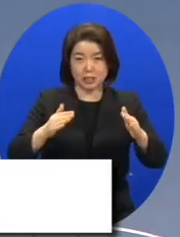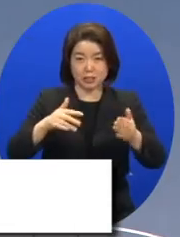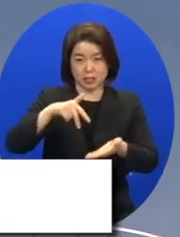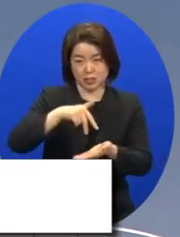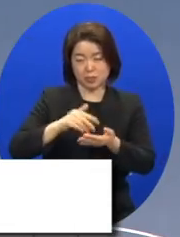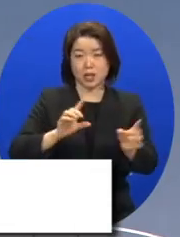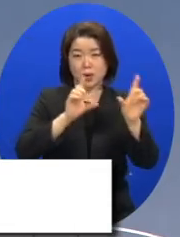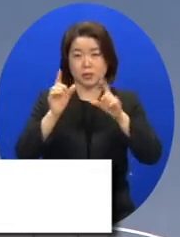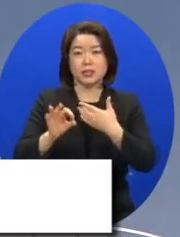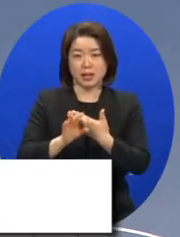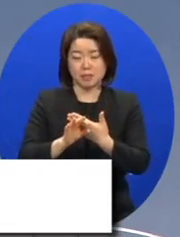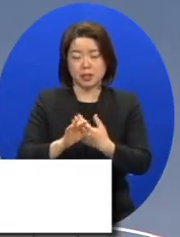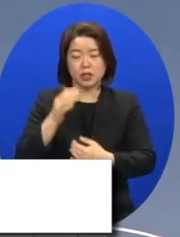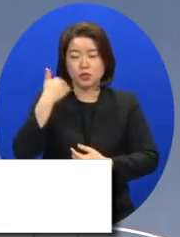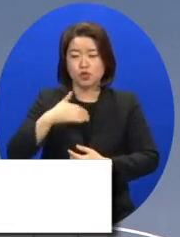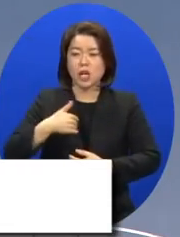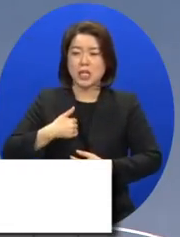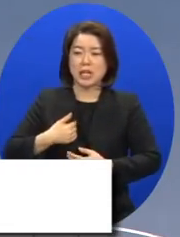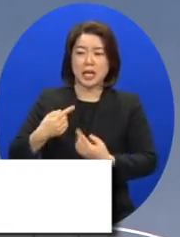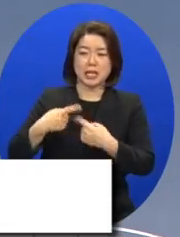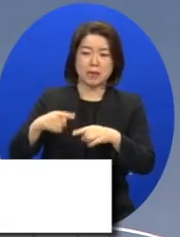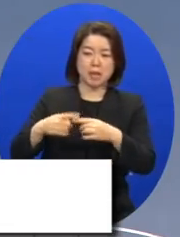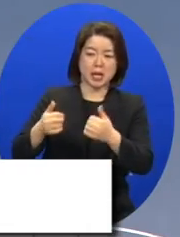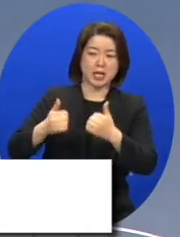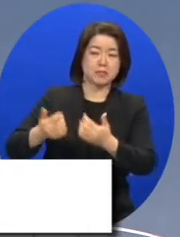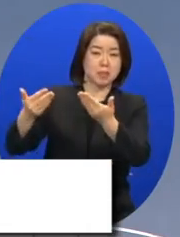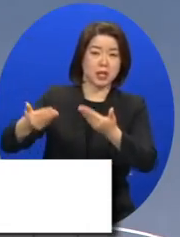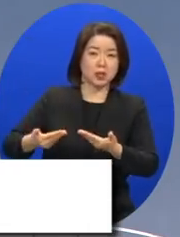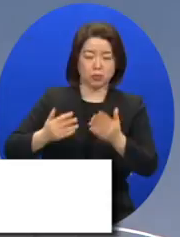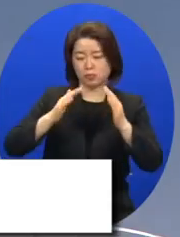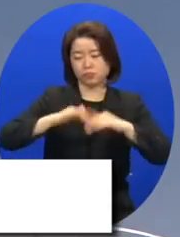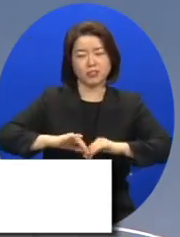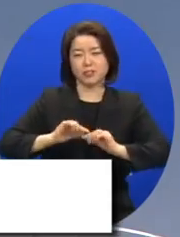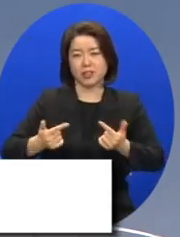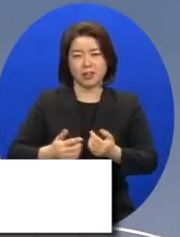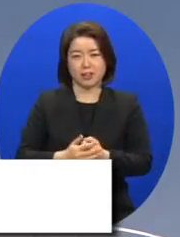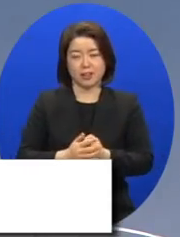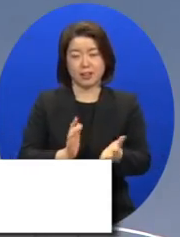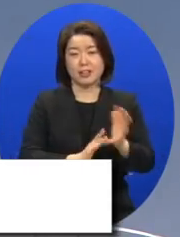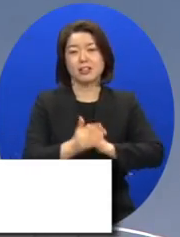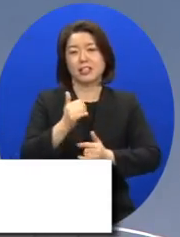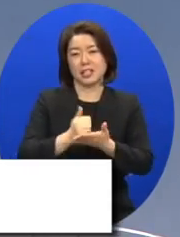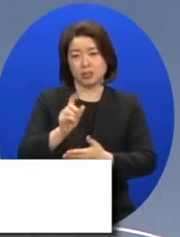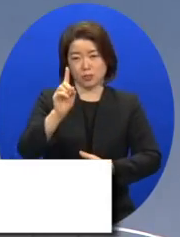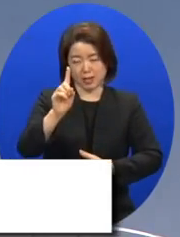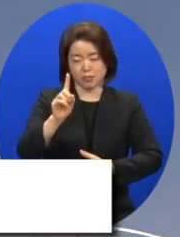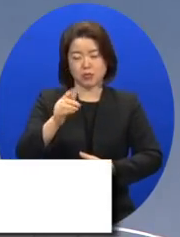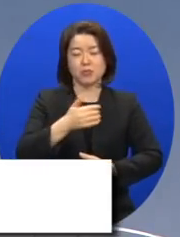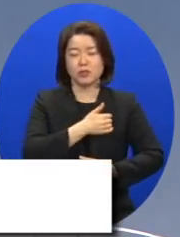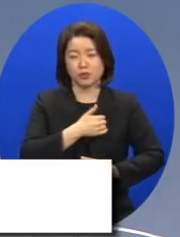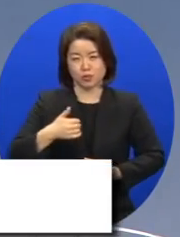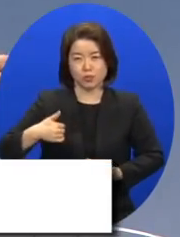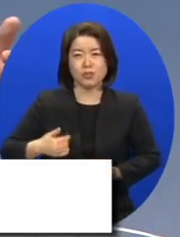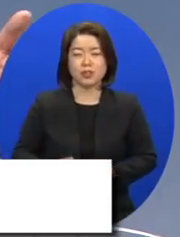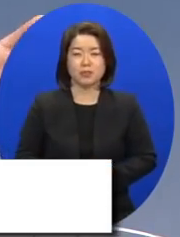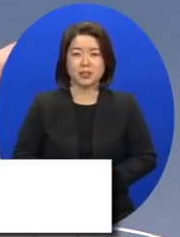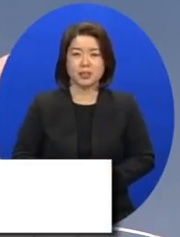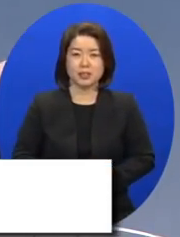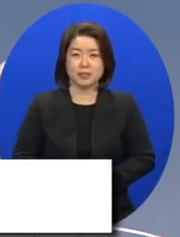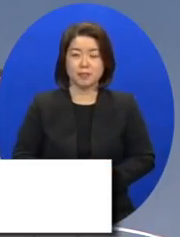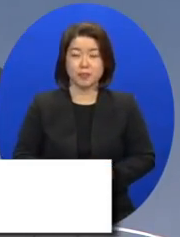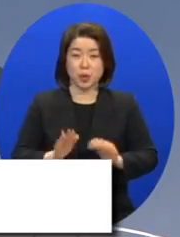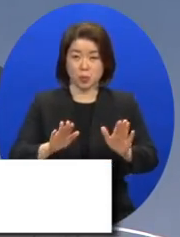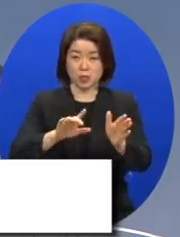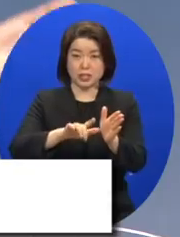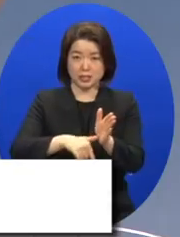누가 나를 심판의 도 무너지지 않습니다 예수님 한 분이면 충분한 일까 오늘 이